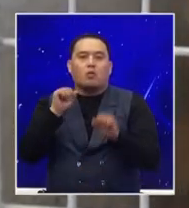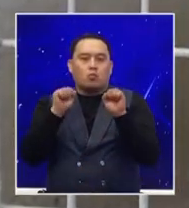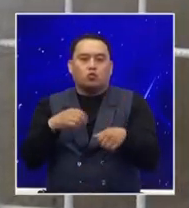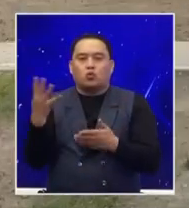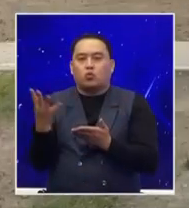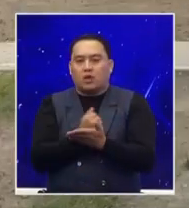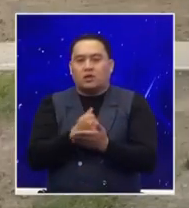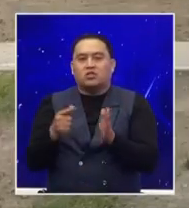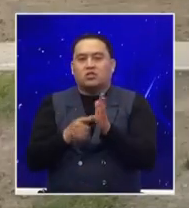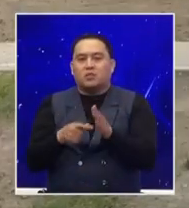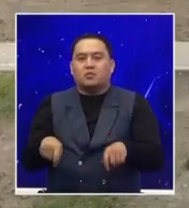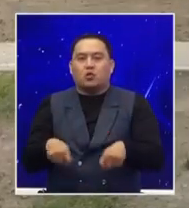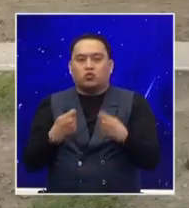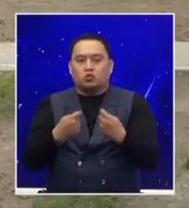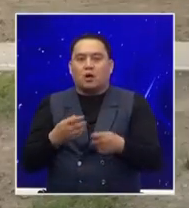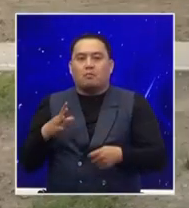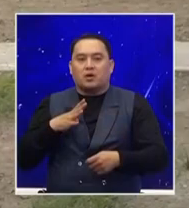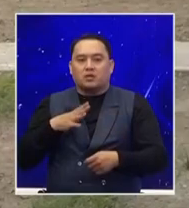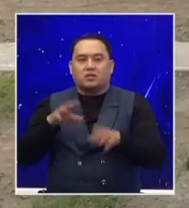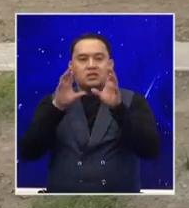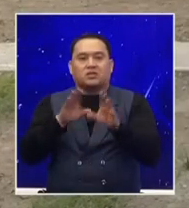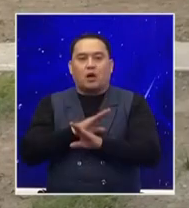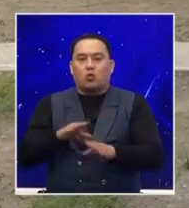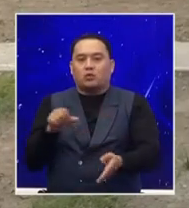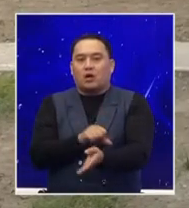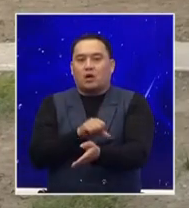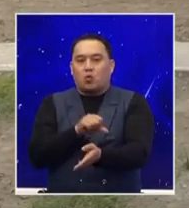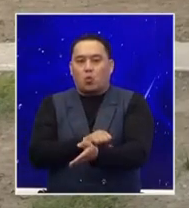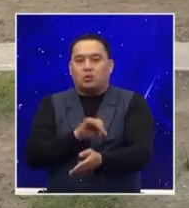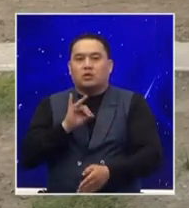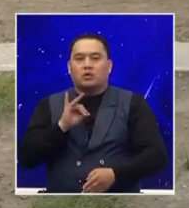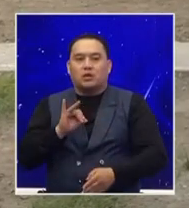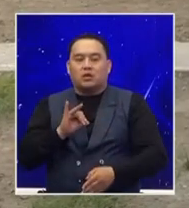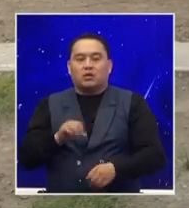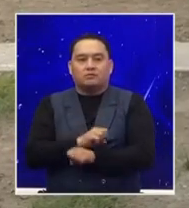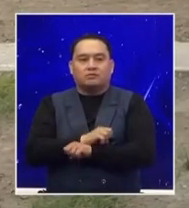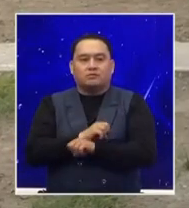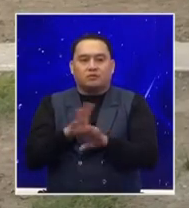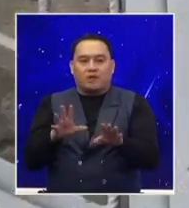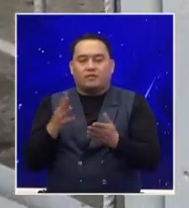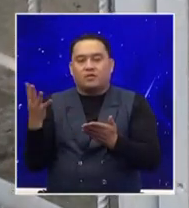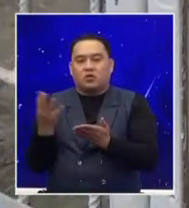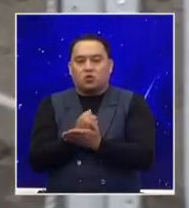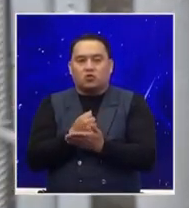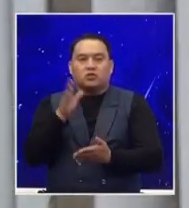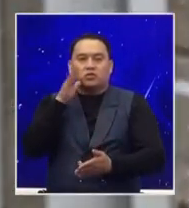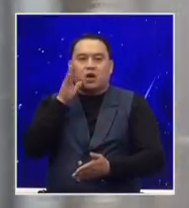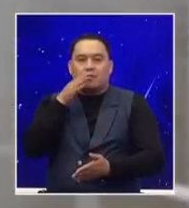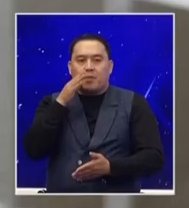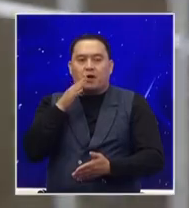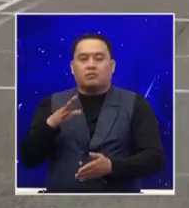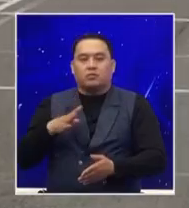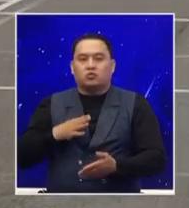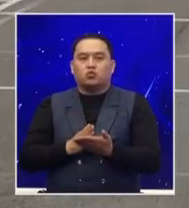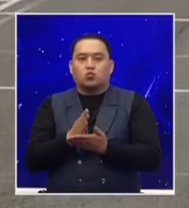удалось выявить 7 правонарушений, среди которых незаконное хранение наркотических средств и взрывчатых веществ. Основные породы собак, которые состоят